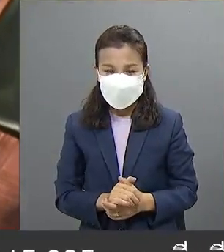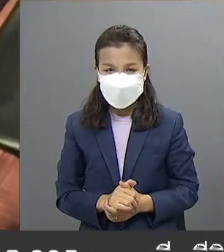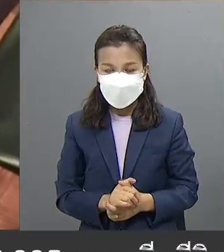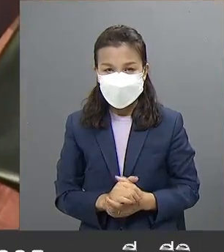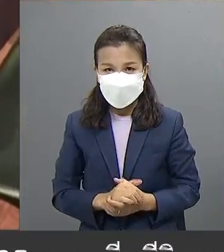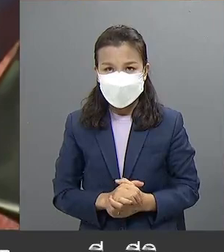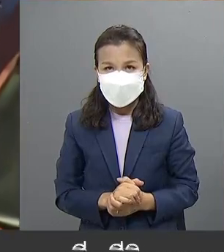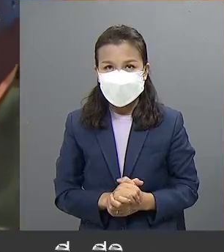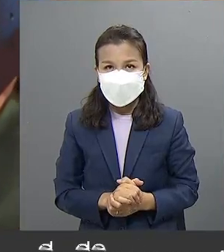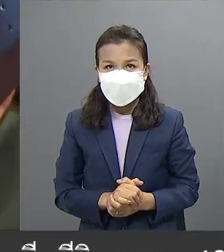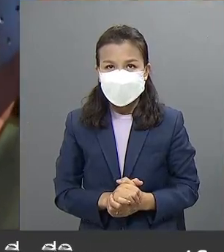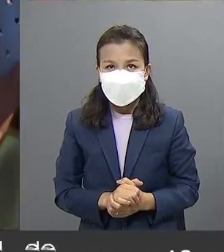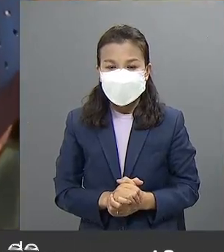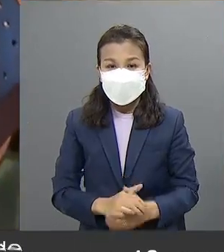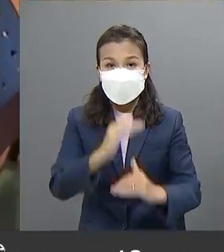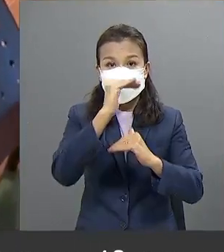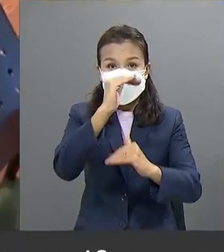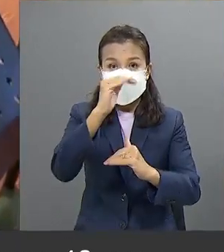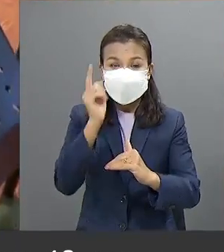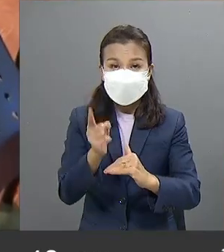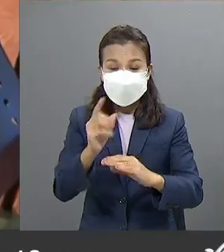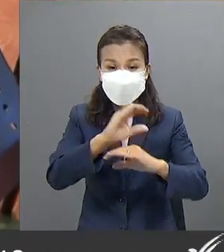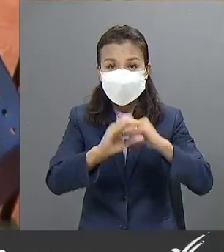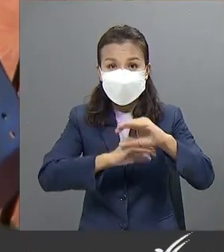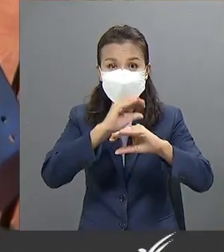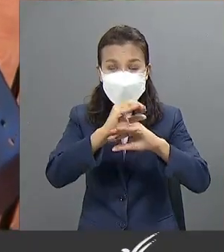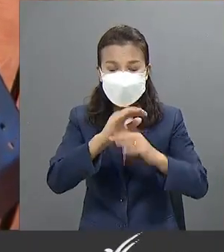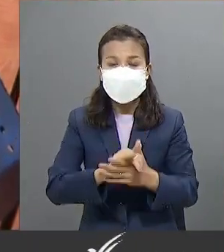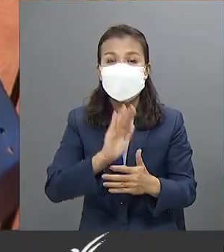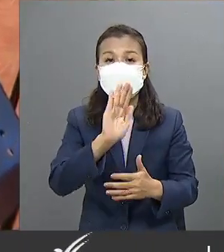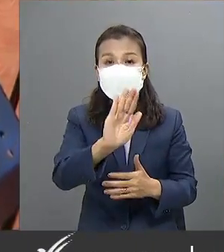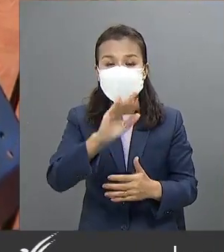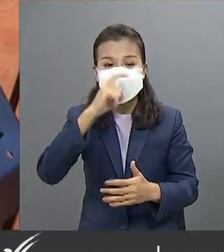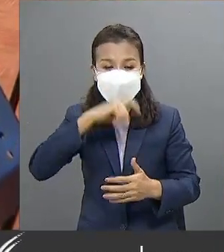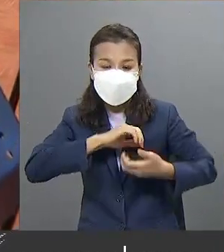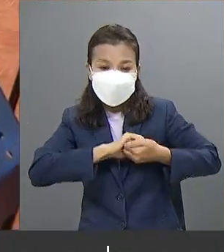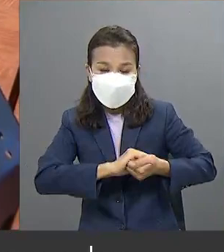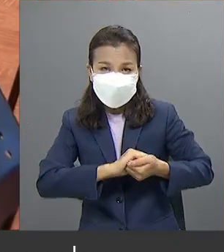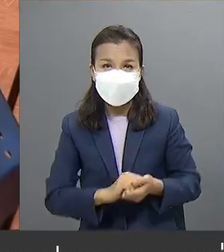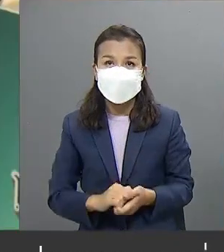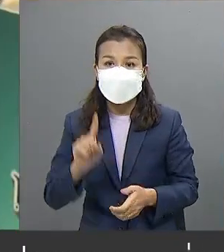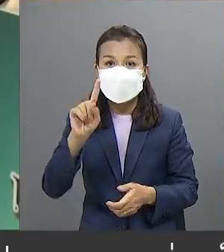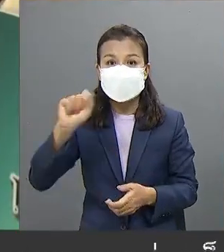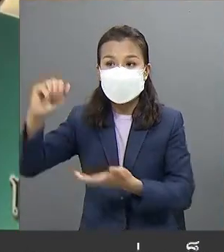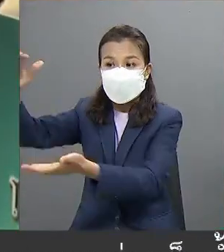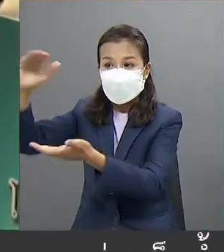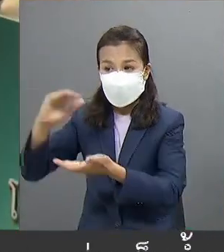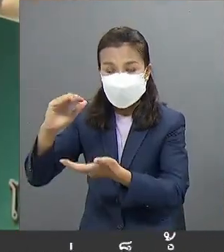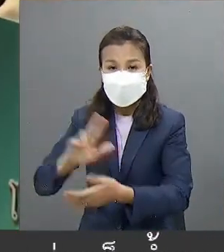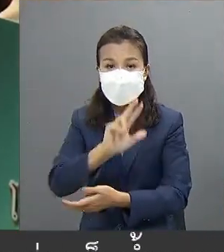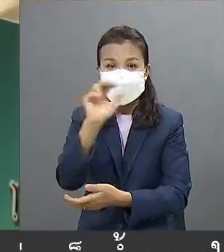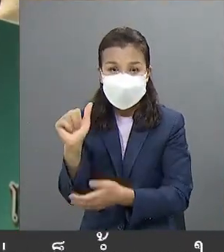เขียนโดยตามกำหนดของไทยรุ่นใส่นะคะที่ได้รับการจัดสรรว่าซีมา 1แสนโดนเพื่อใช้ในศูนย์ชิดนอกโรงพยาบาล 25แห่ง